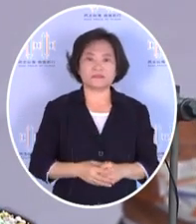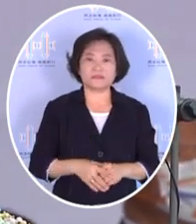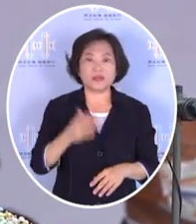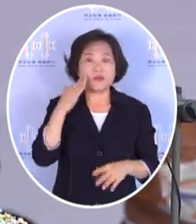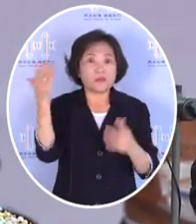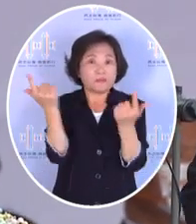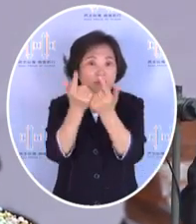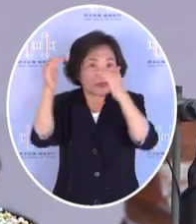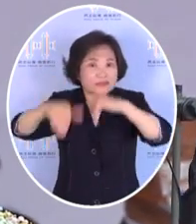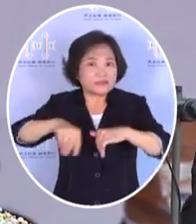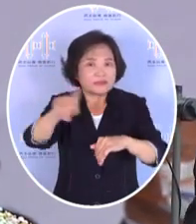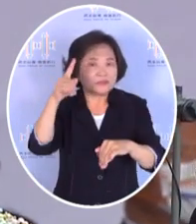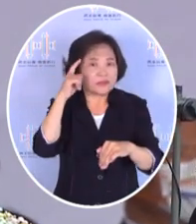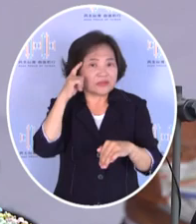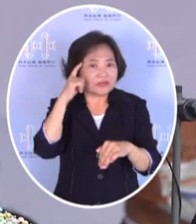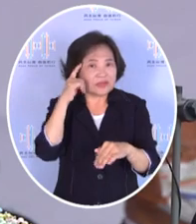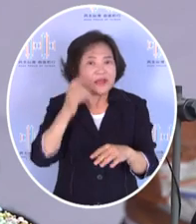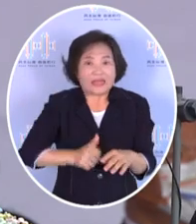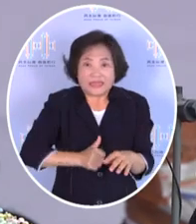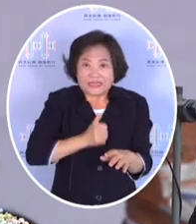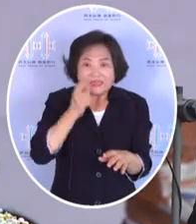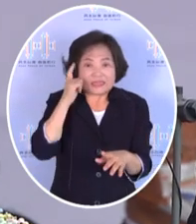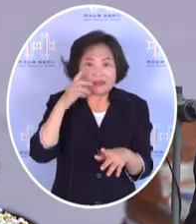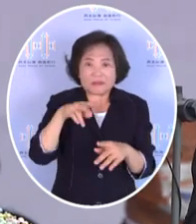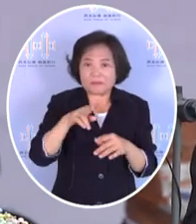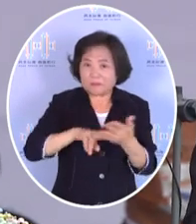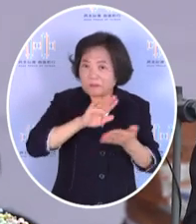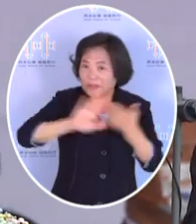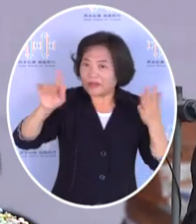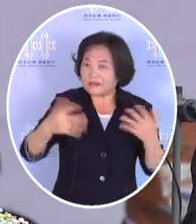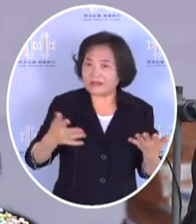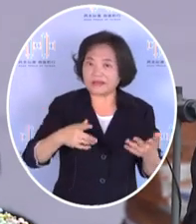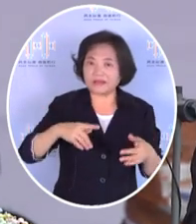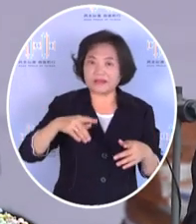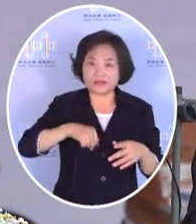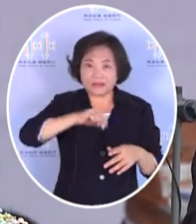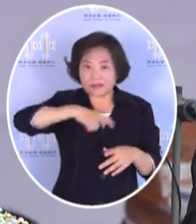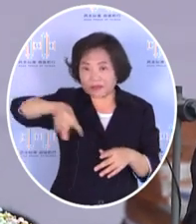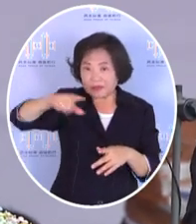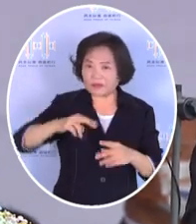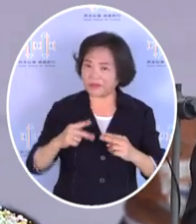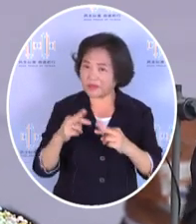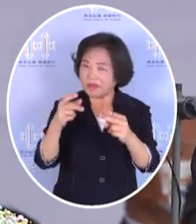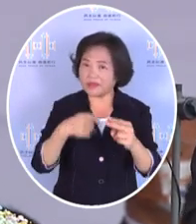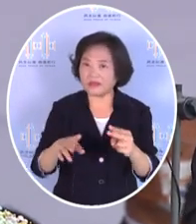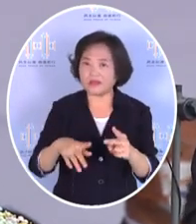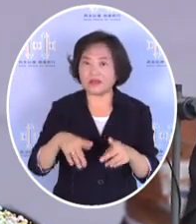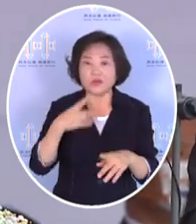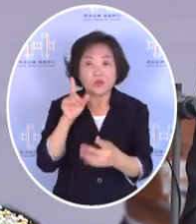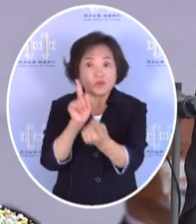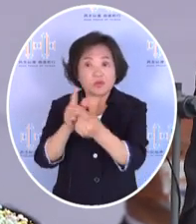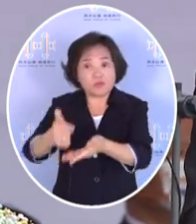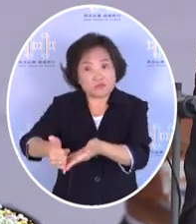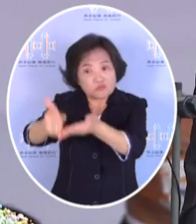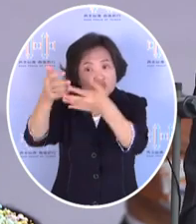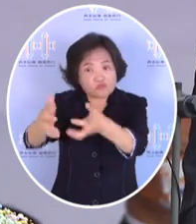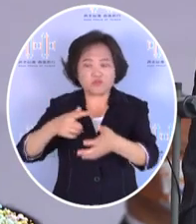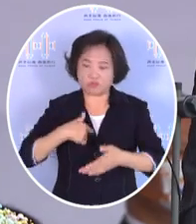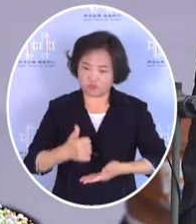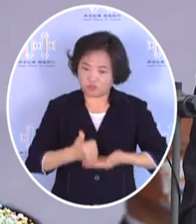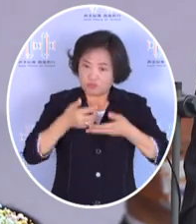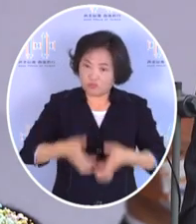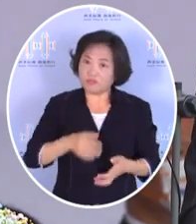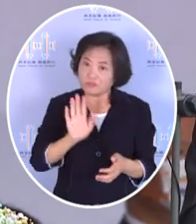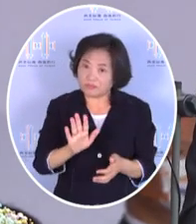当局有心化解对立、改善两岸关系，在符合对等尊严的原则下，我们愿